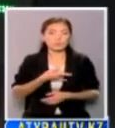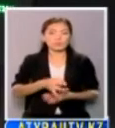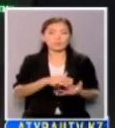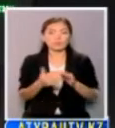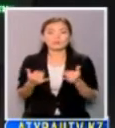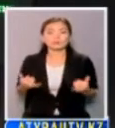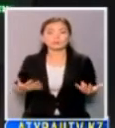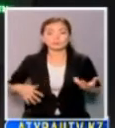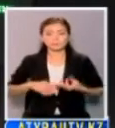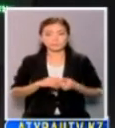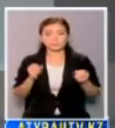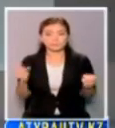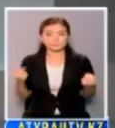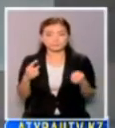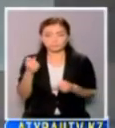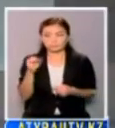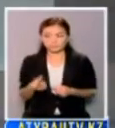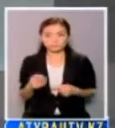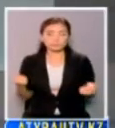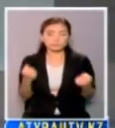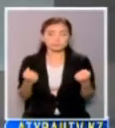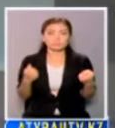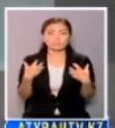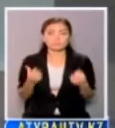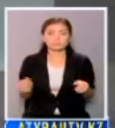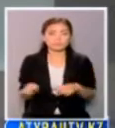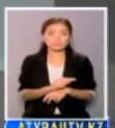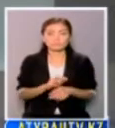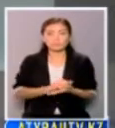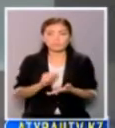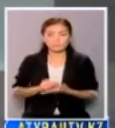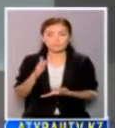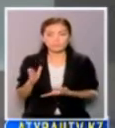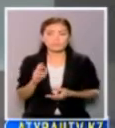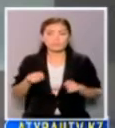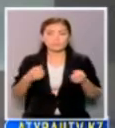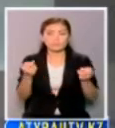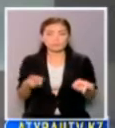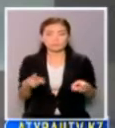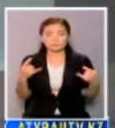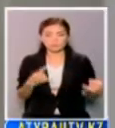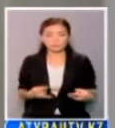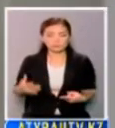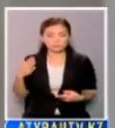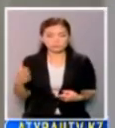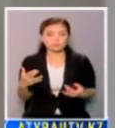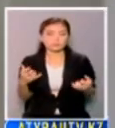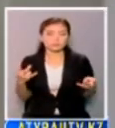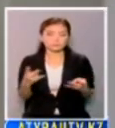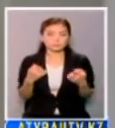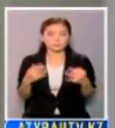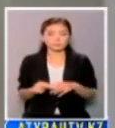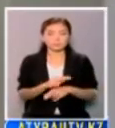В настоящее время в спортивные залы для физкультурно-оздоровительных занятий заводится специальное оборудование, необходимое